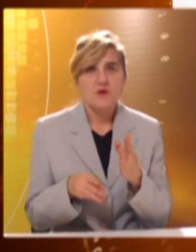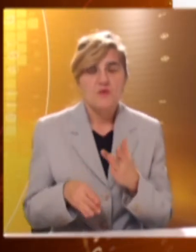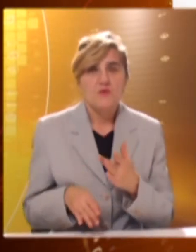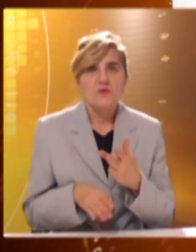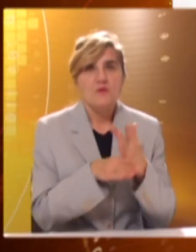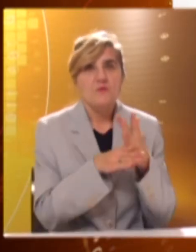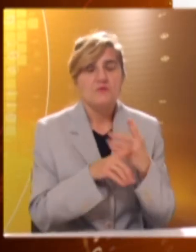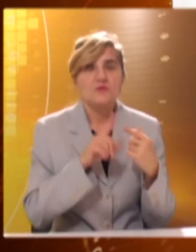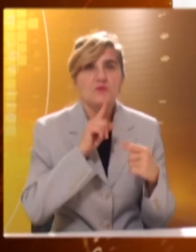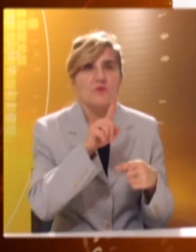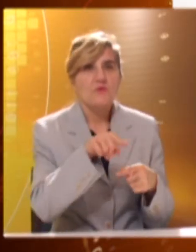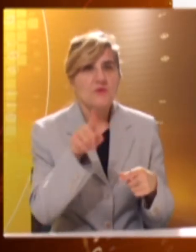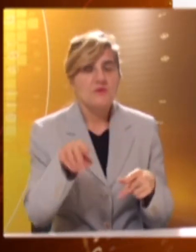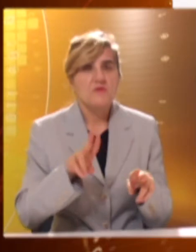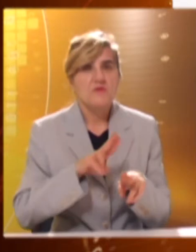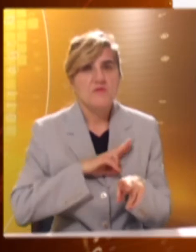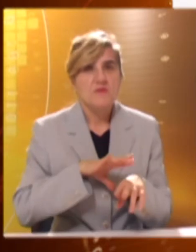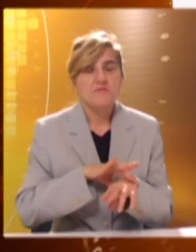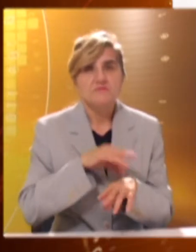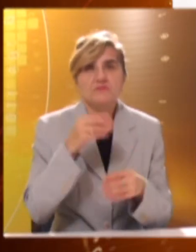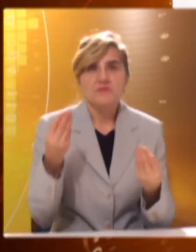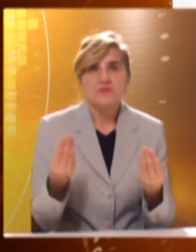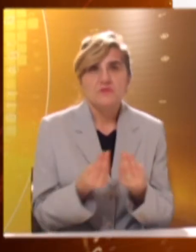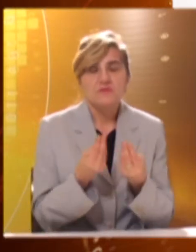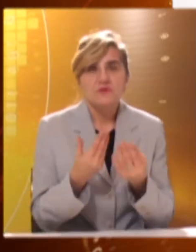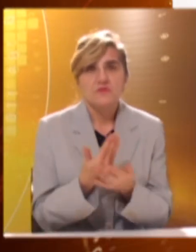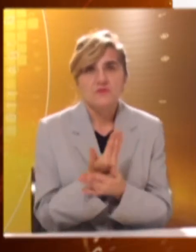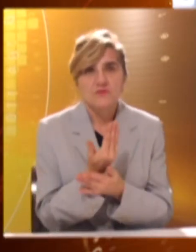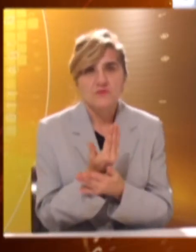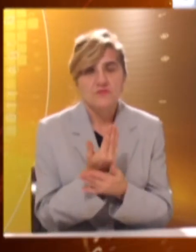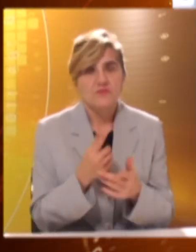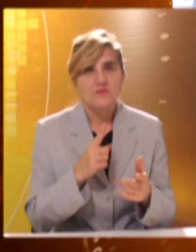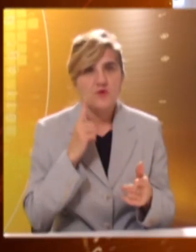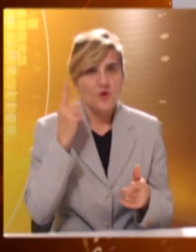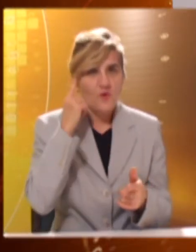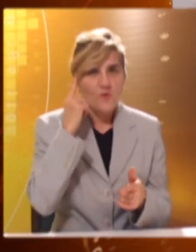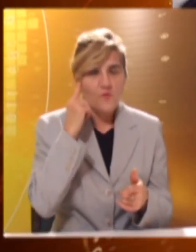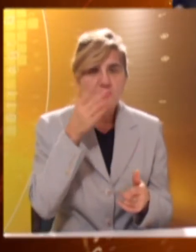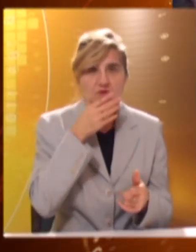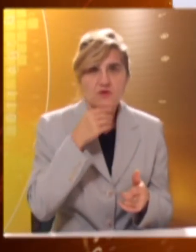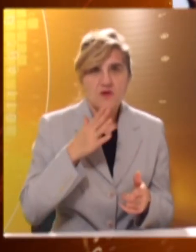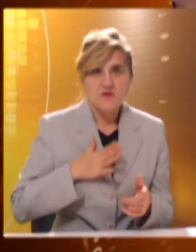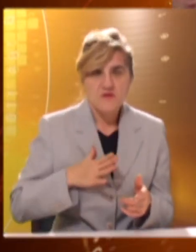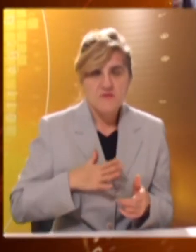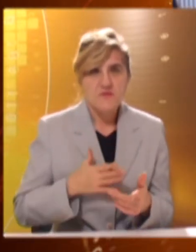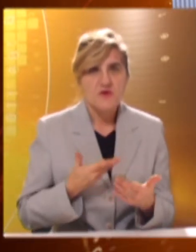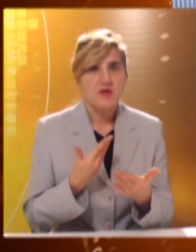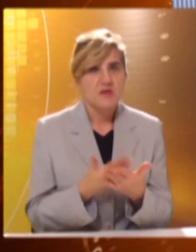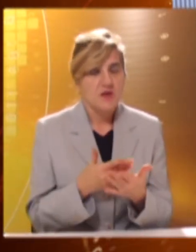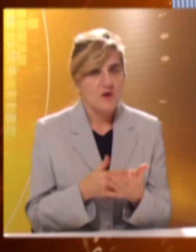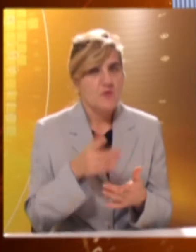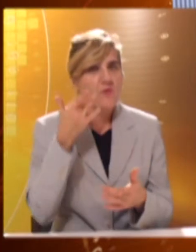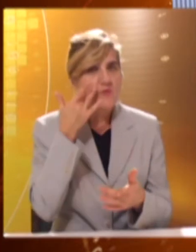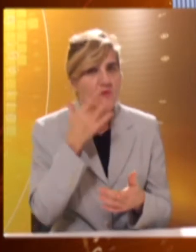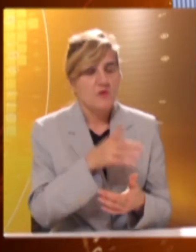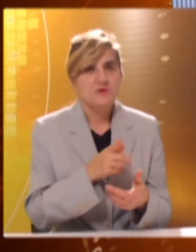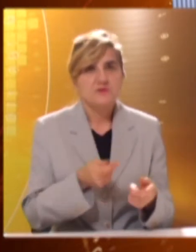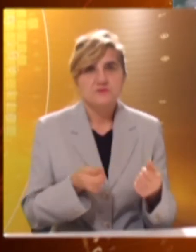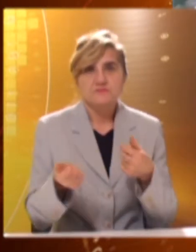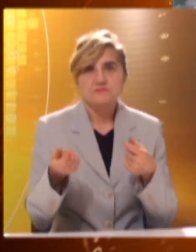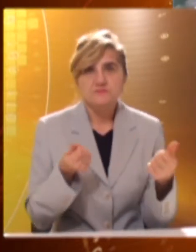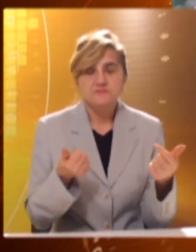ljudima sa inovativnim idejama u oblasti kulture i umetnosti. Također objašnjavaju kako kultura nije profitabilna, te da su ovakvi konkursi odličan izvor